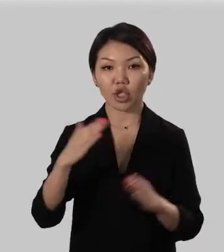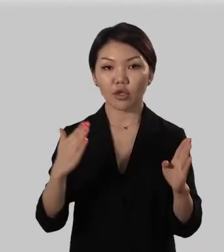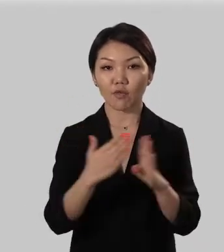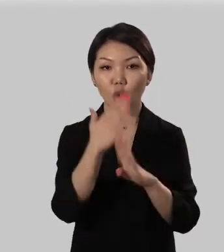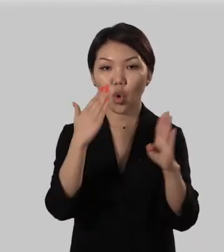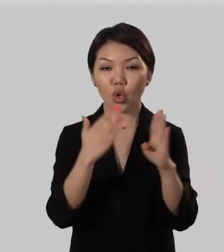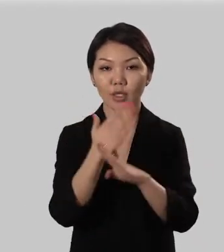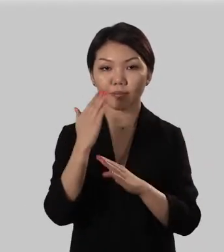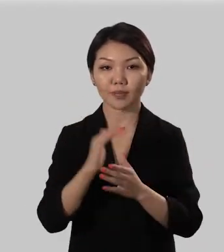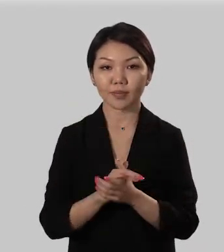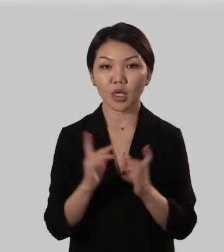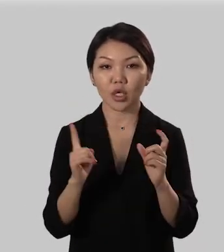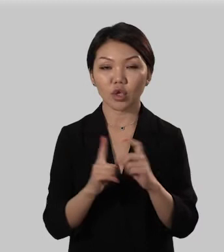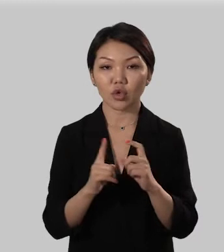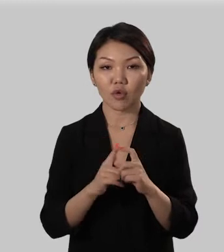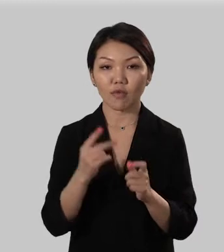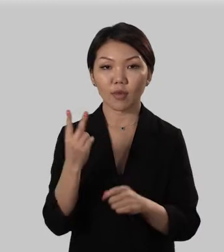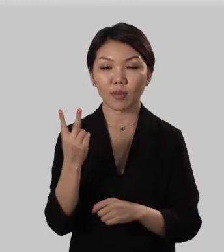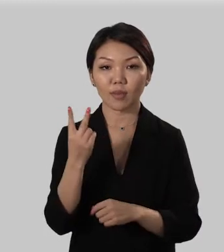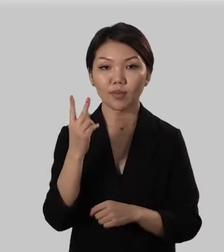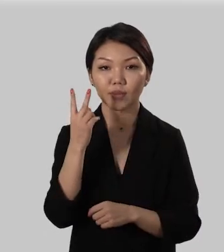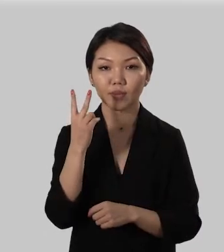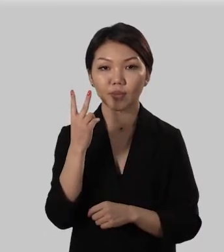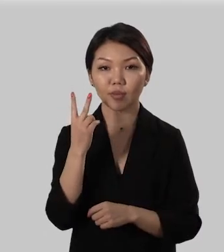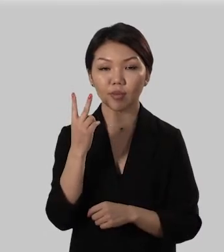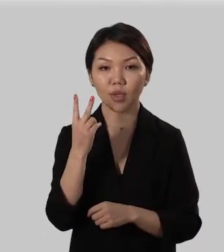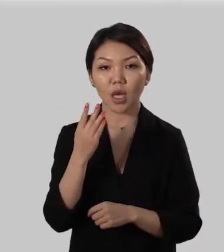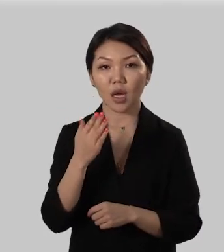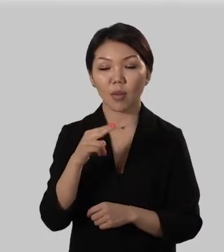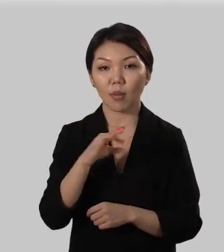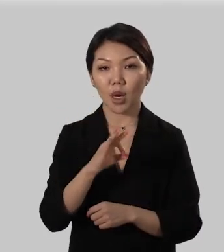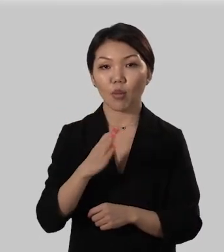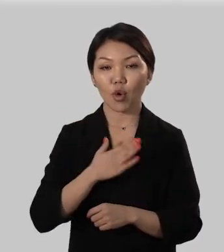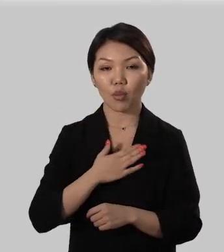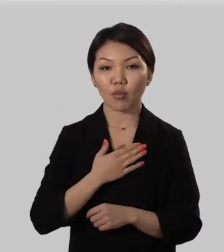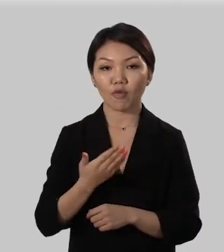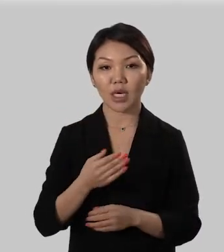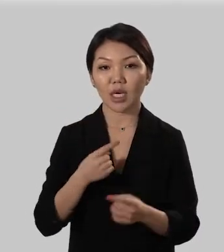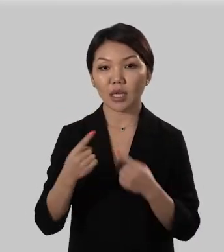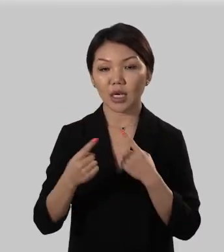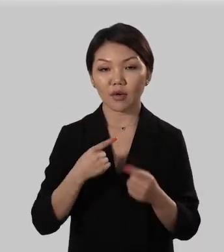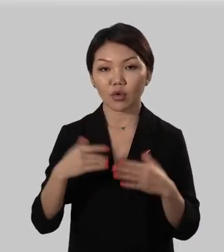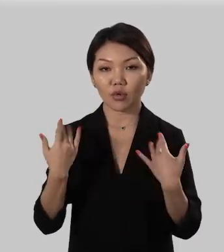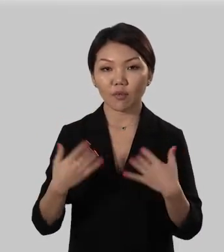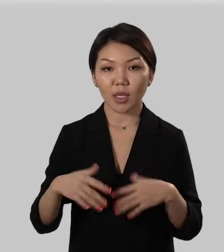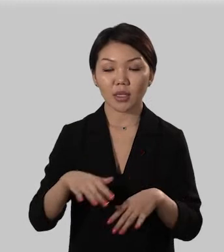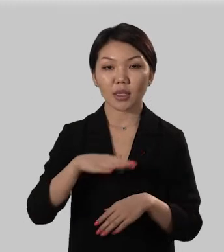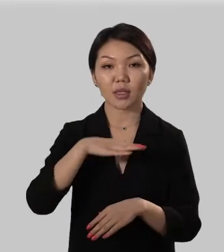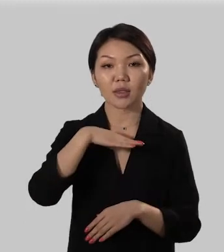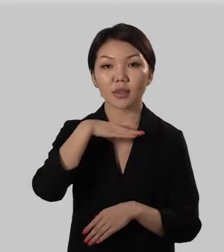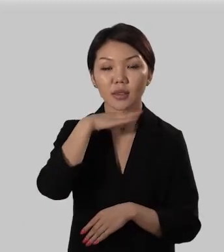горы слова под цифрой 2 по-моему вы наговорились вполне достаточно